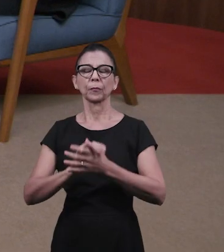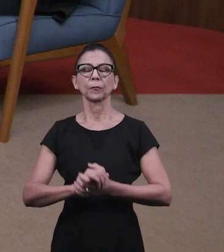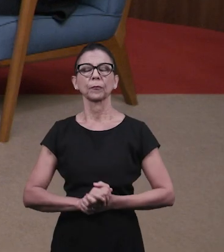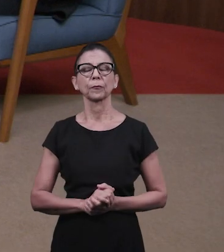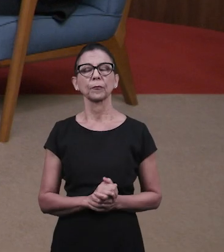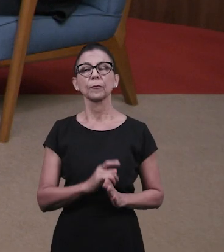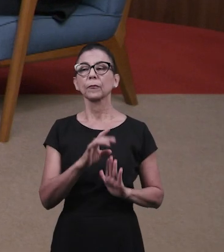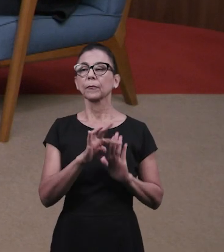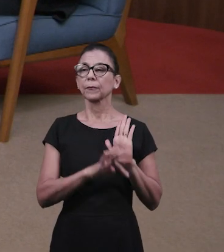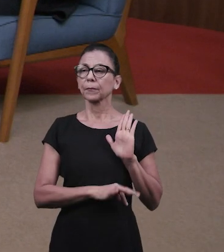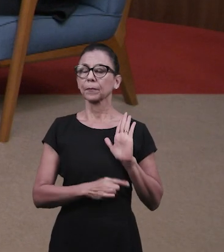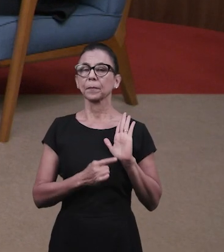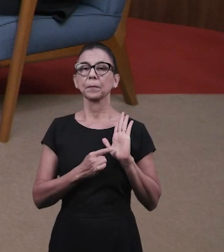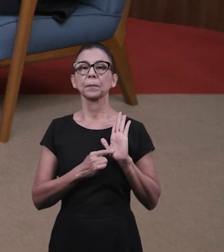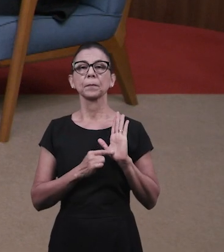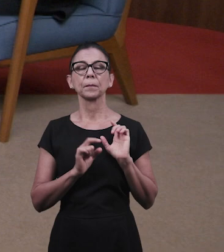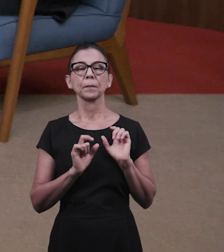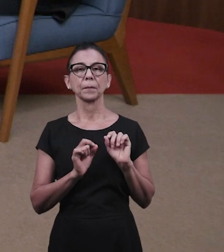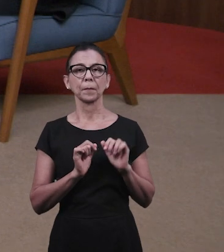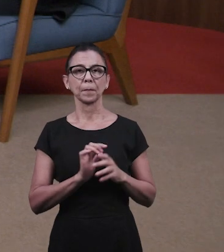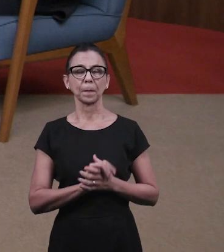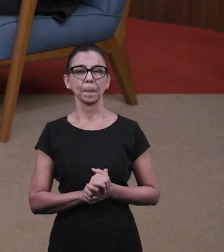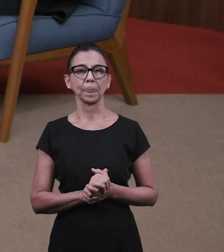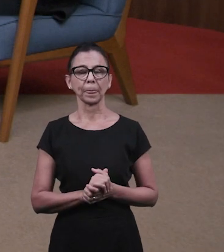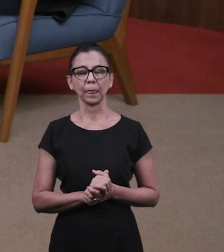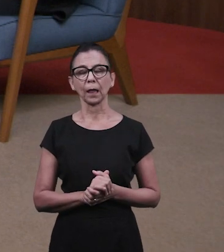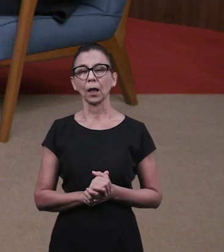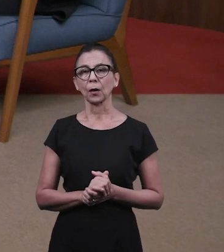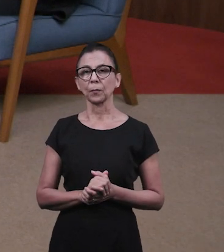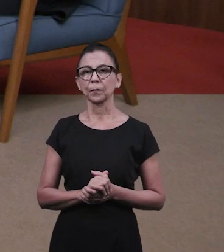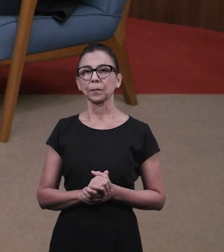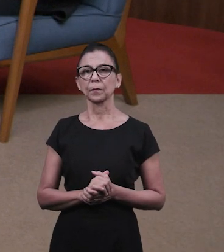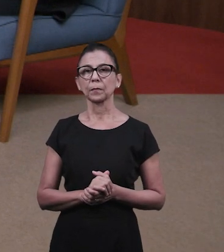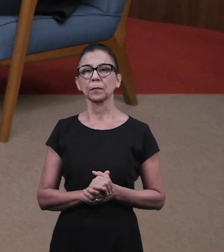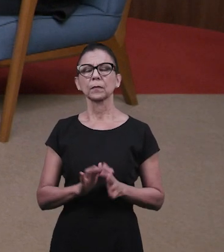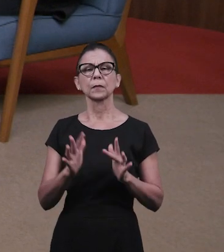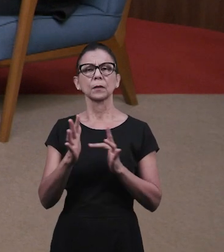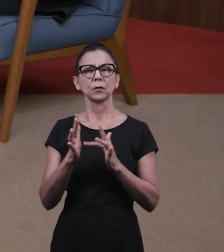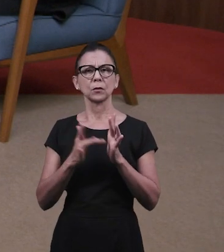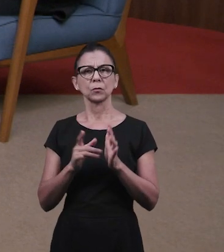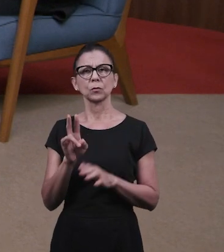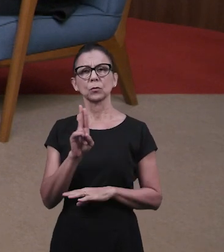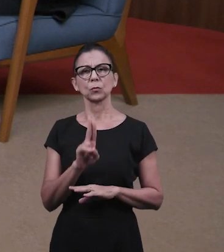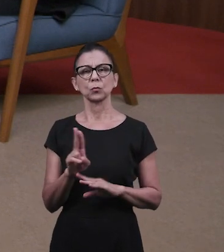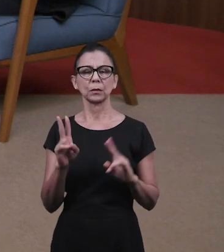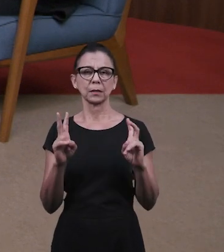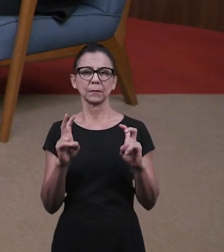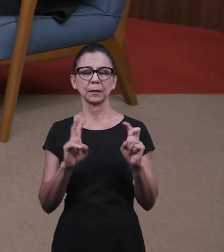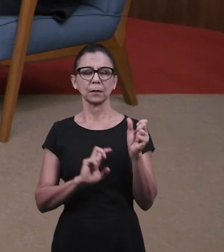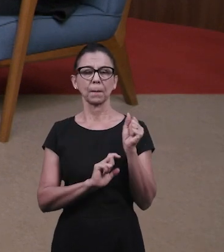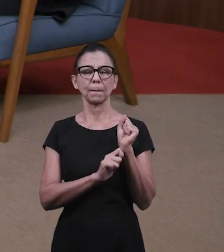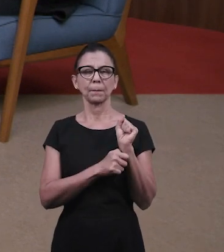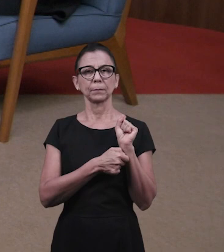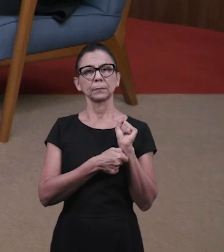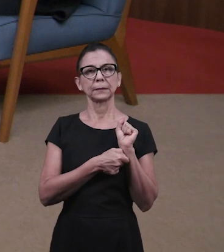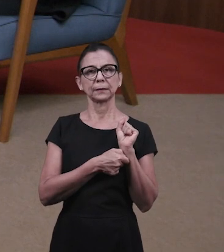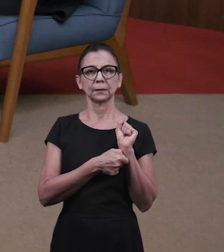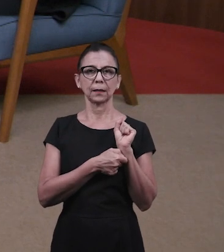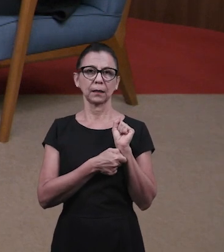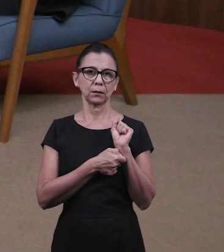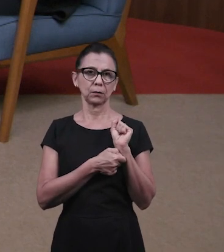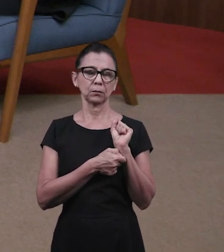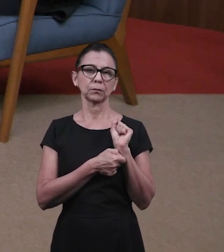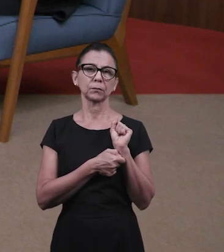Josias, le Seigneur Jésus lui-même utilise l'expression mystère. L'évangile, sans